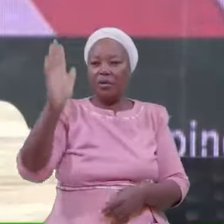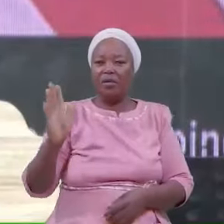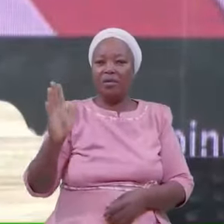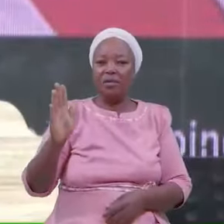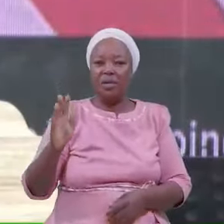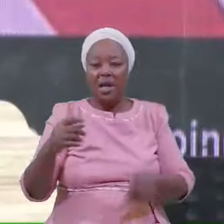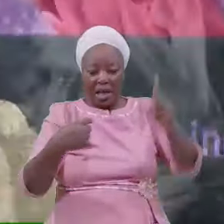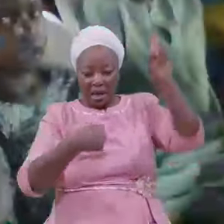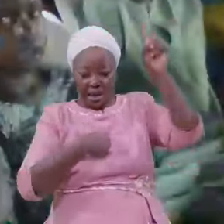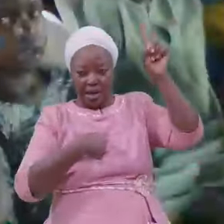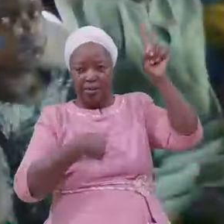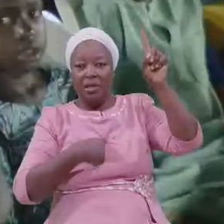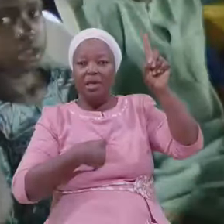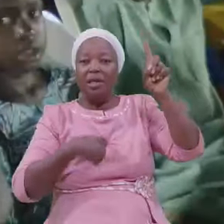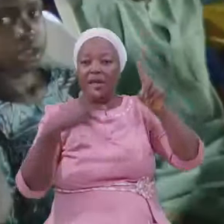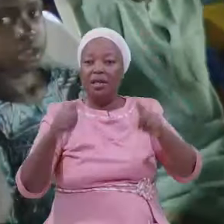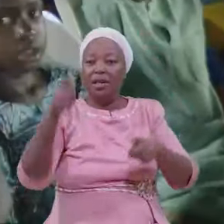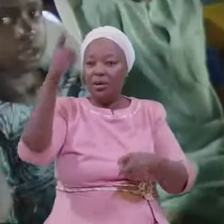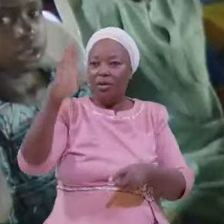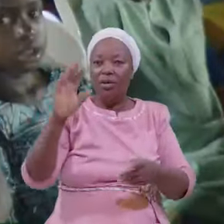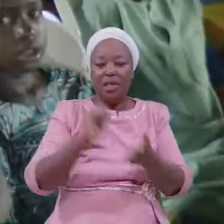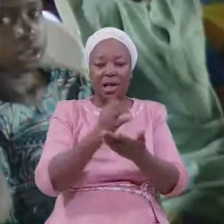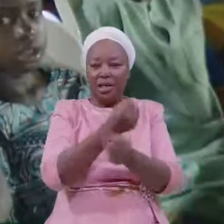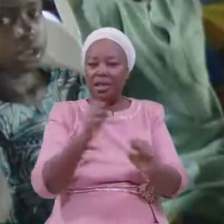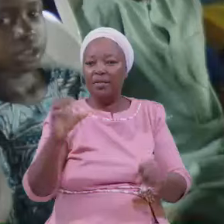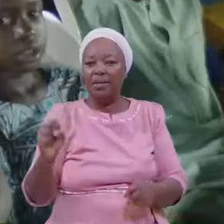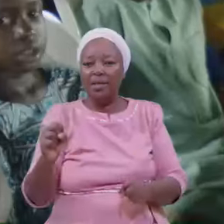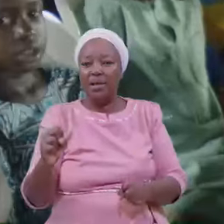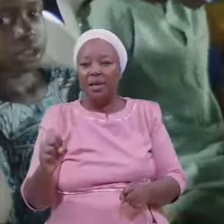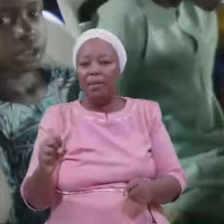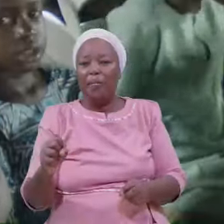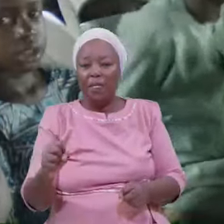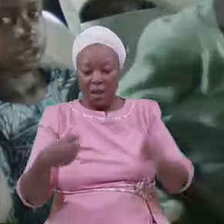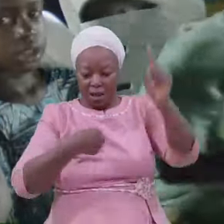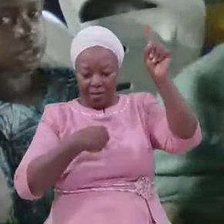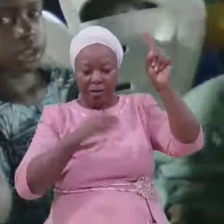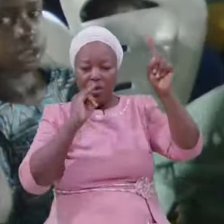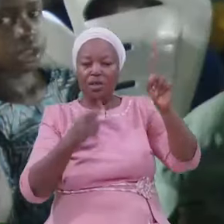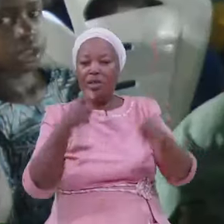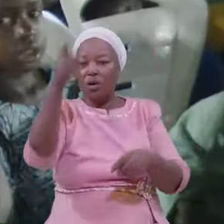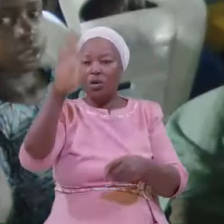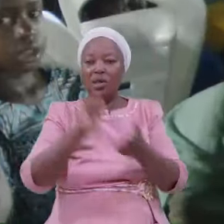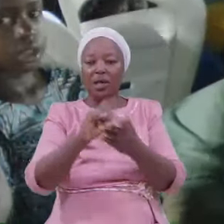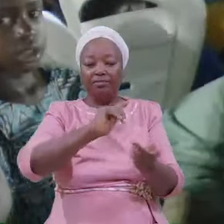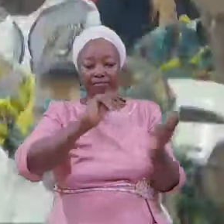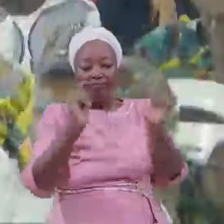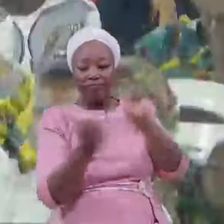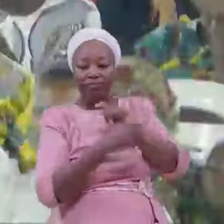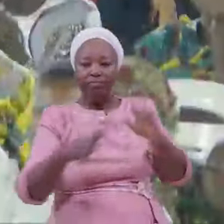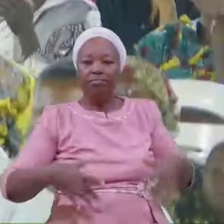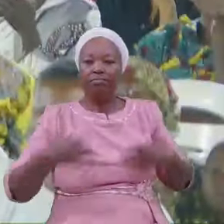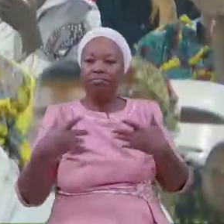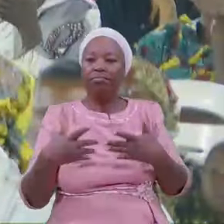who saves. Ako ang magliligtas. I am the God who transforms lives. Ako ang makapagbabago ng I am buhay. The God